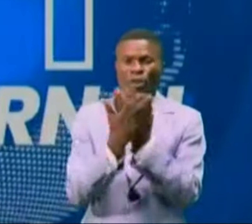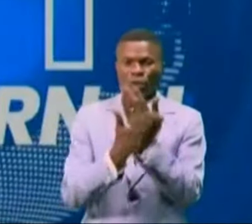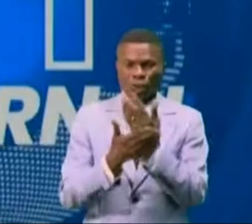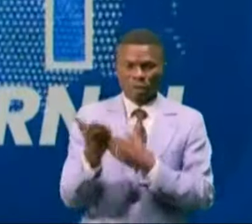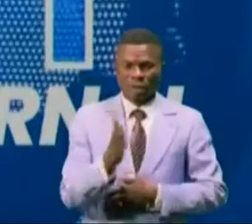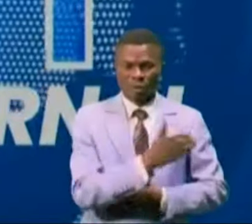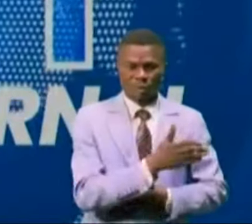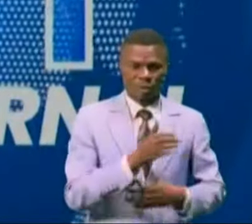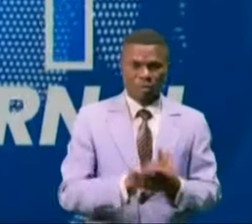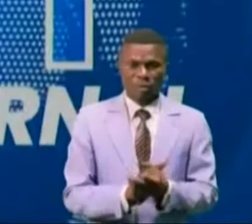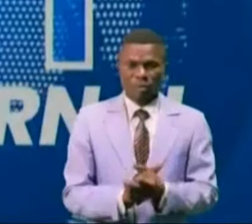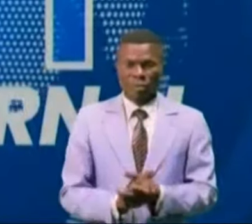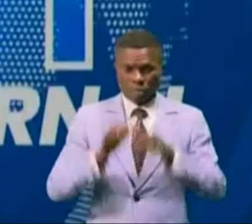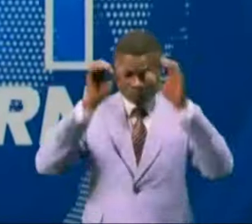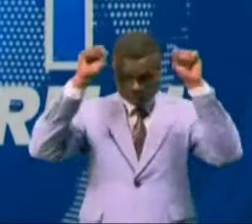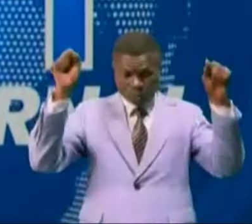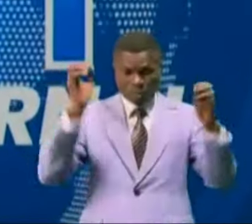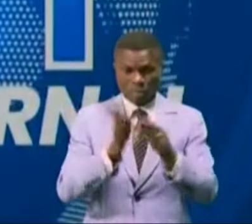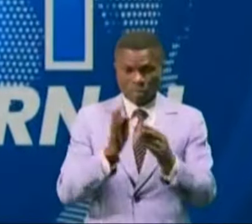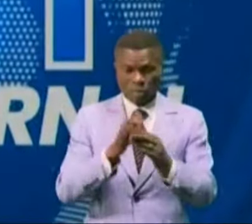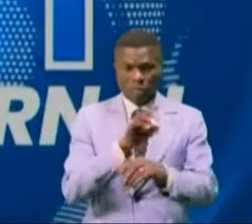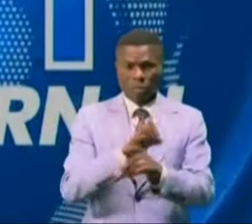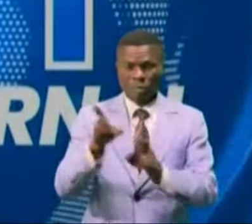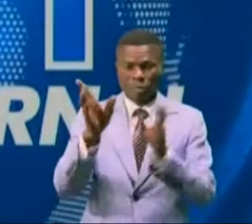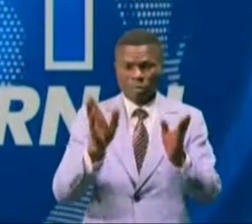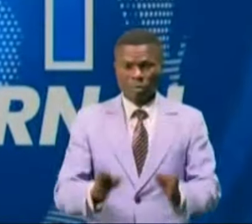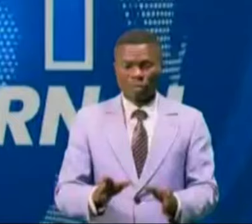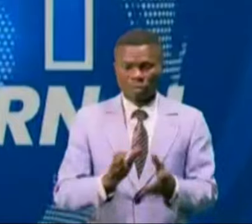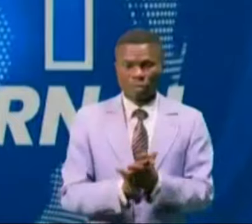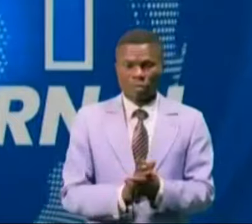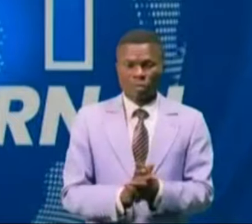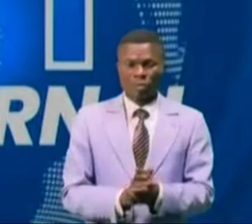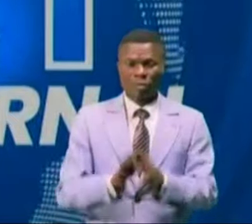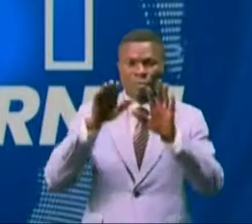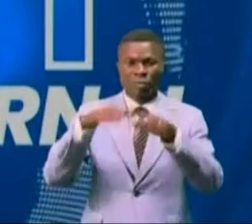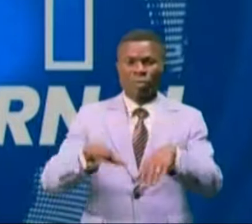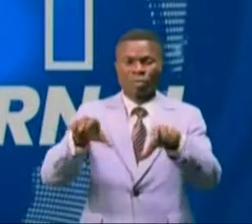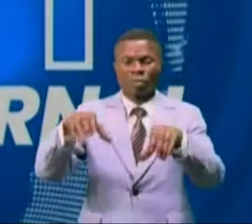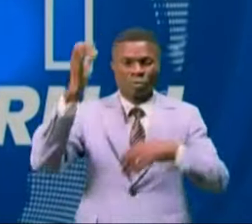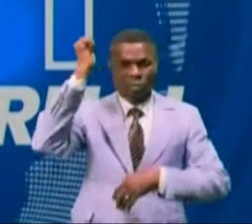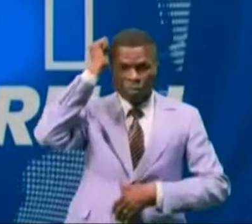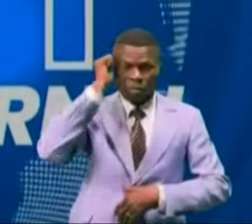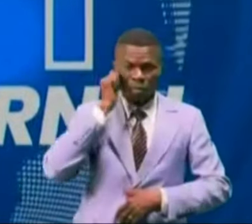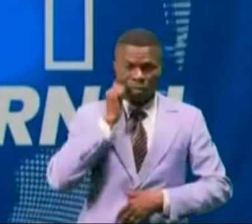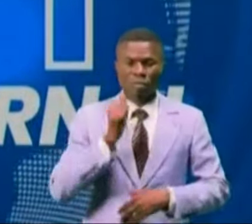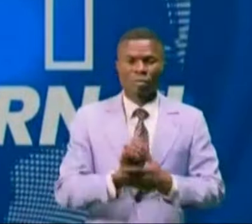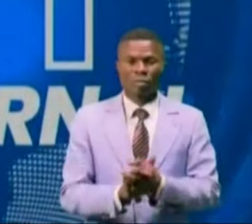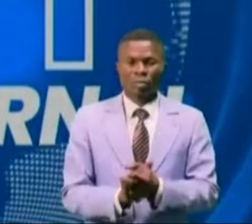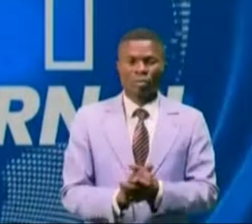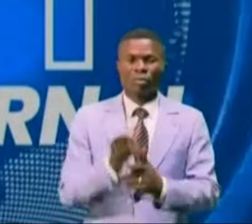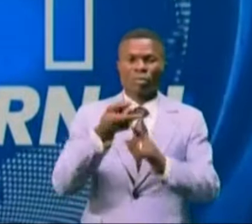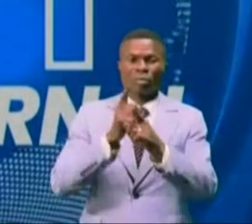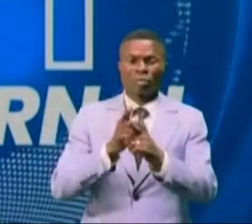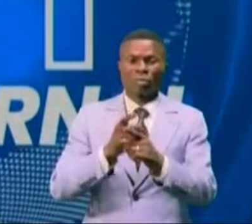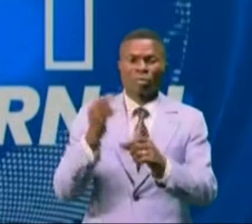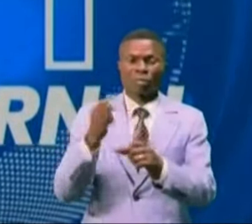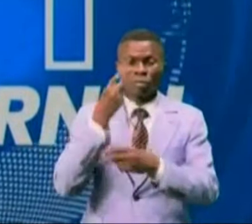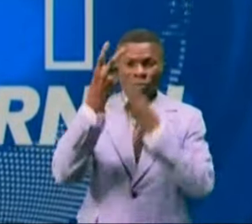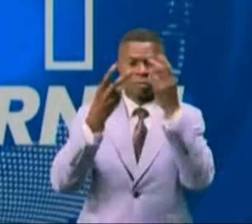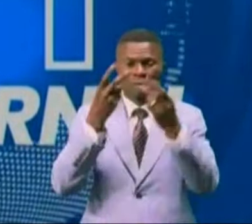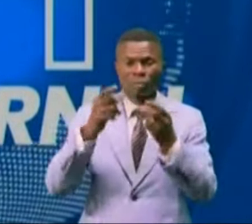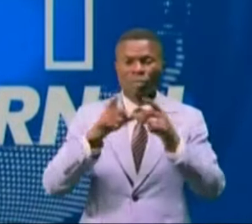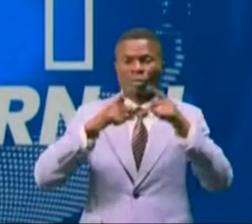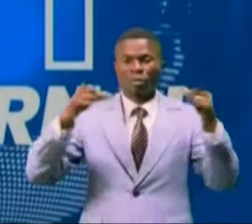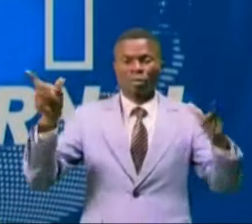juuillet le président du conseil d'administration des lignes maritimes congolaise SAA revient d'une mission d'itinérance dans le